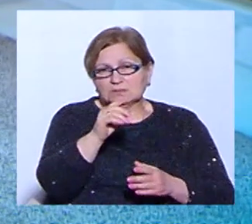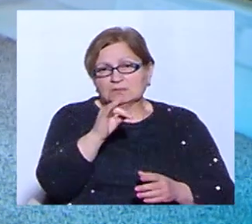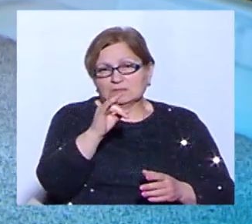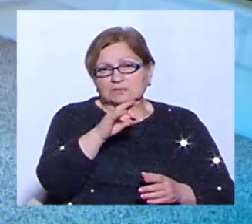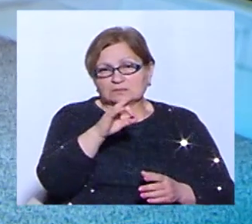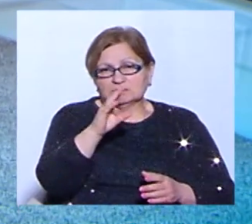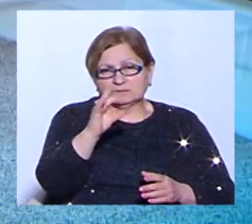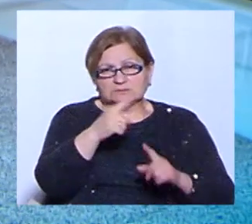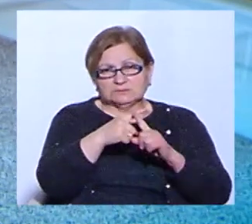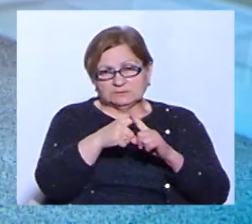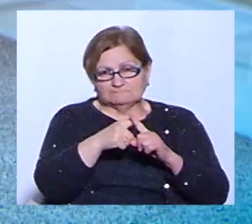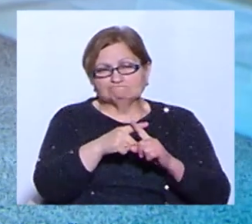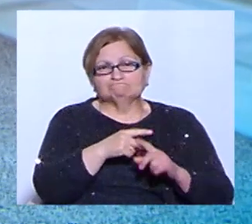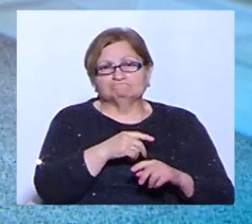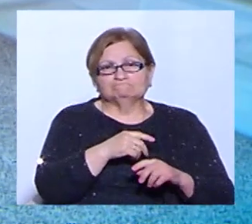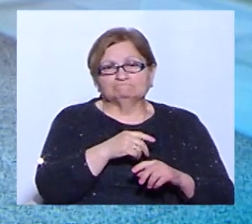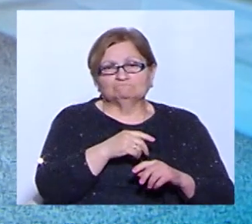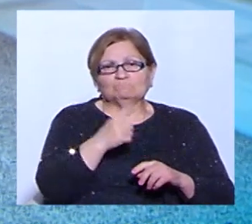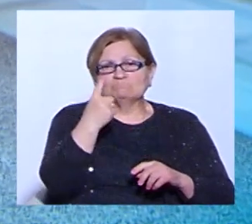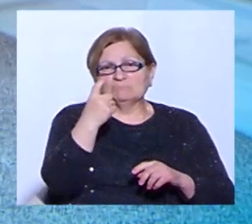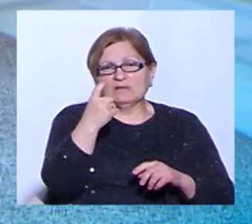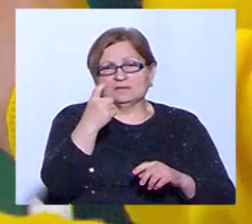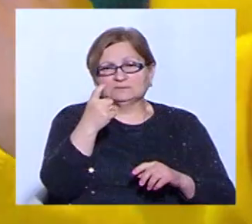ნიშნავს x მეასედ